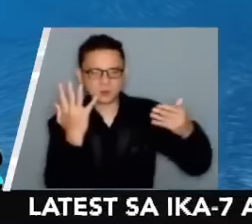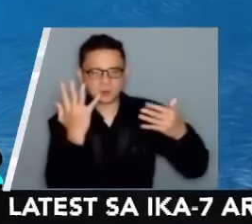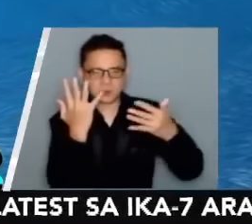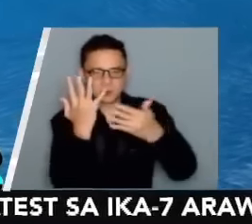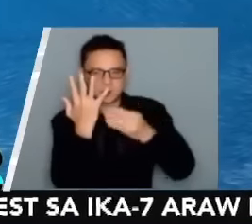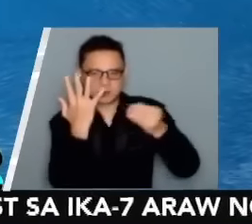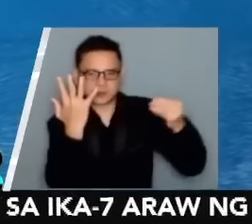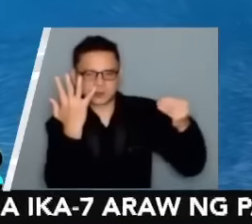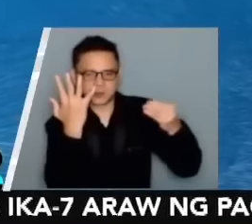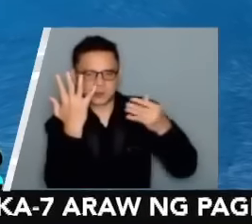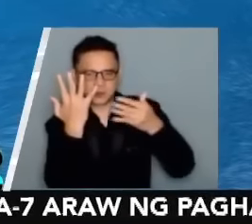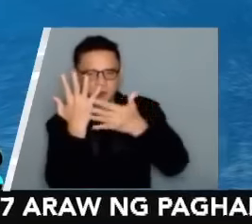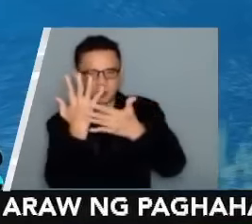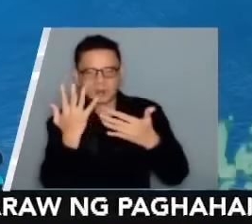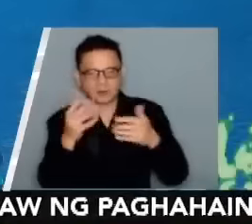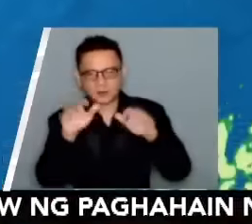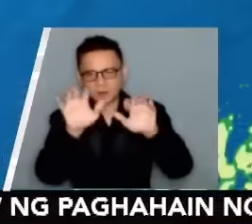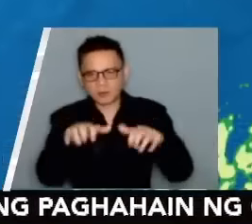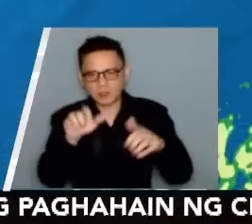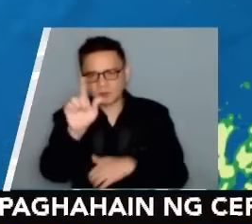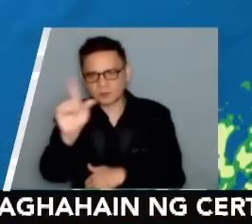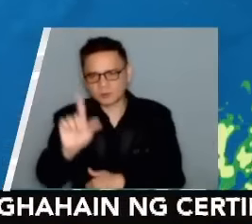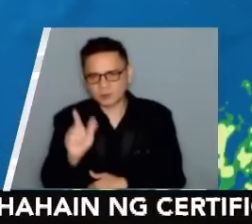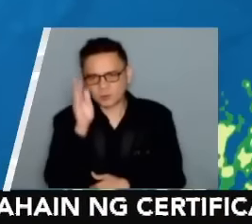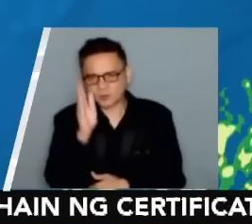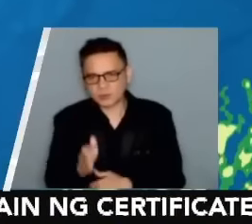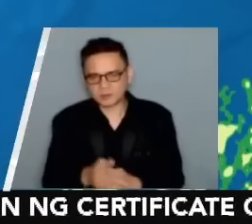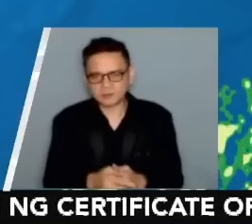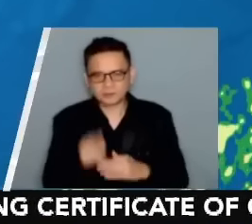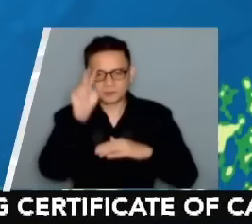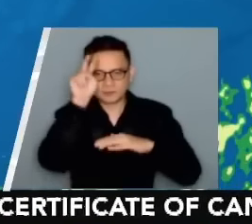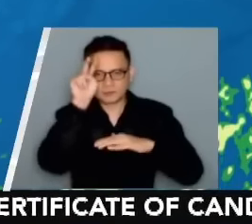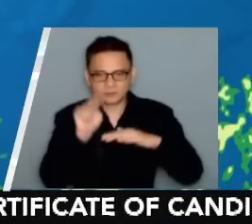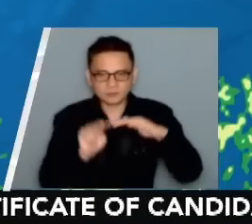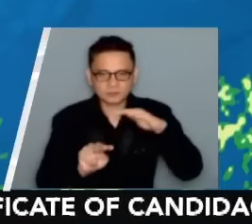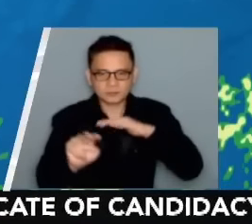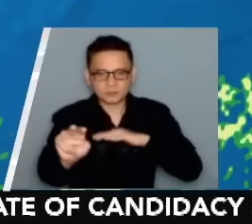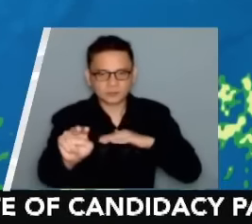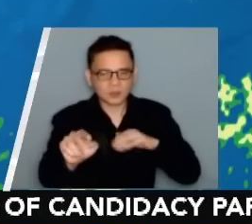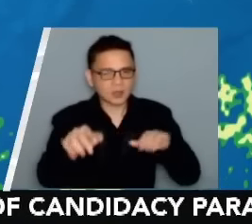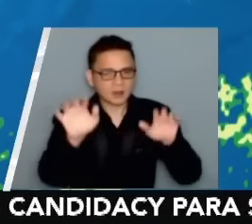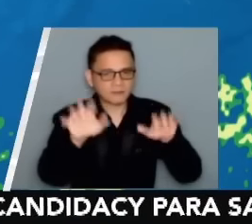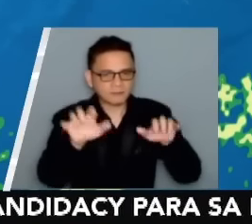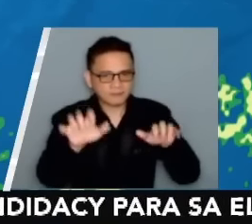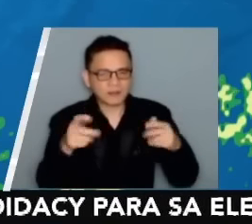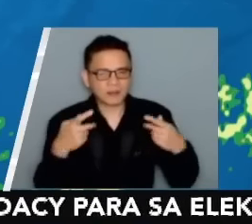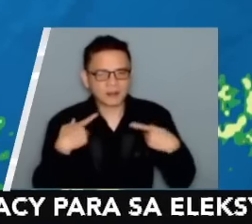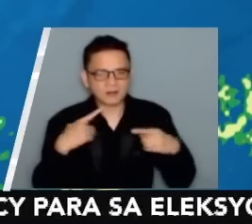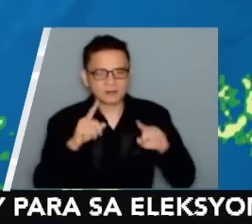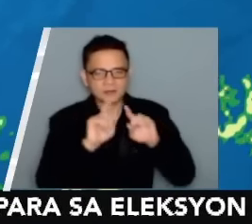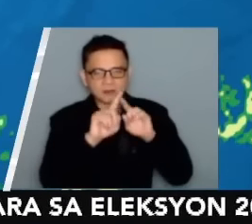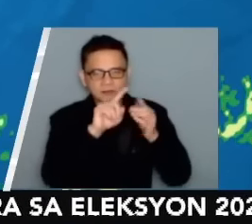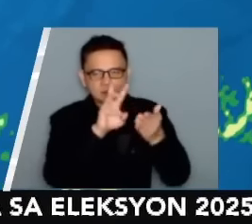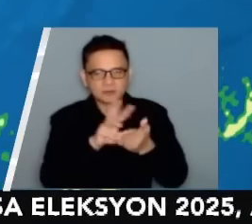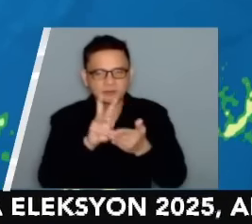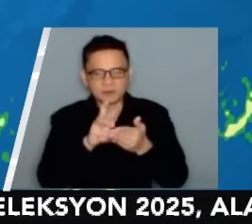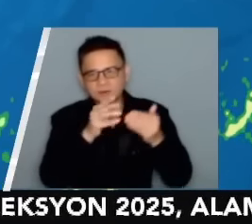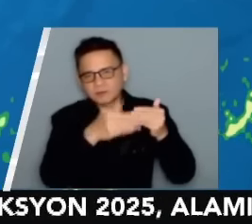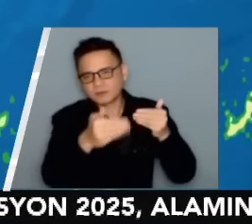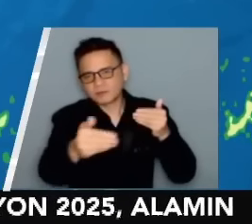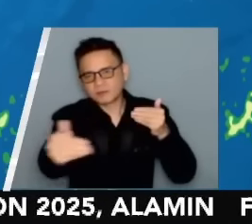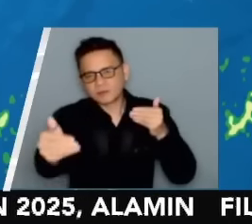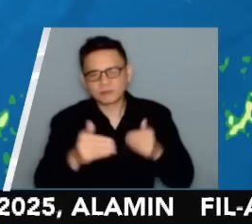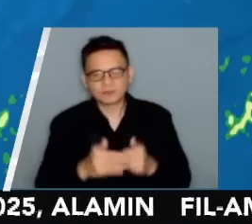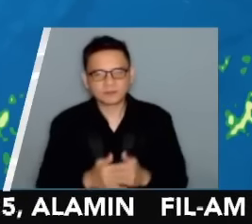Pang bahagi ng Luzon base sa rainfall forecast ng metra weather asahan ng ulan sa malaking bahagi ng bansa sa mga susunod na oras